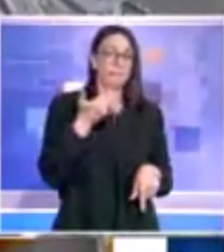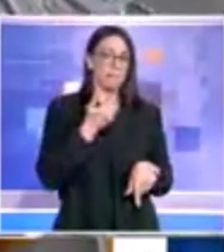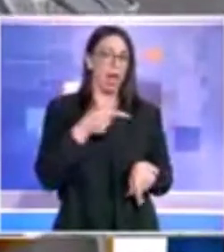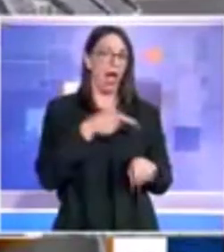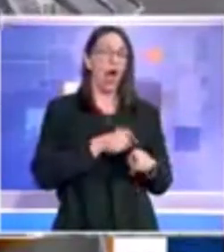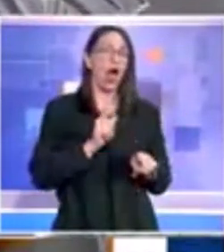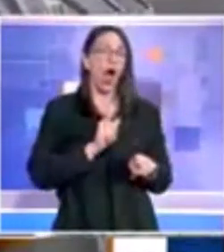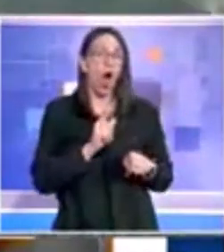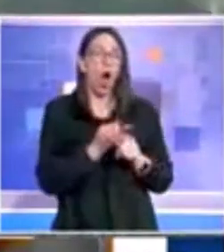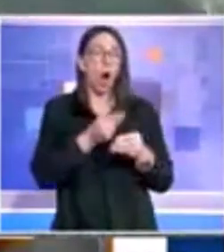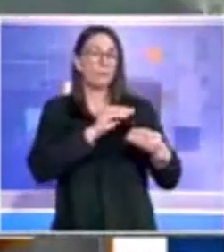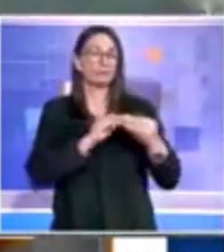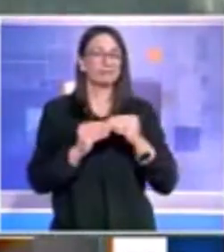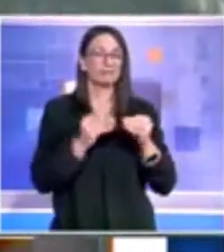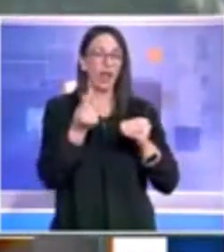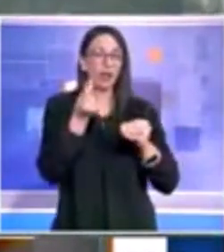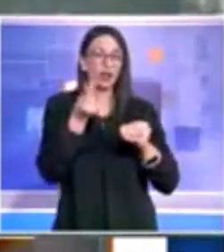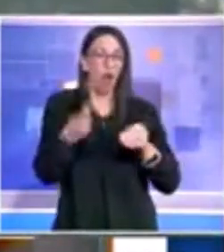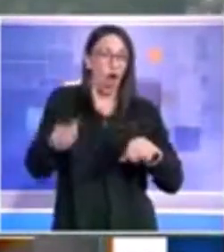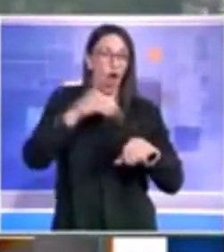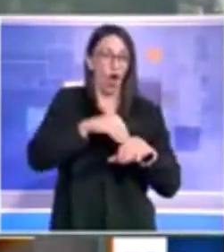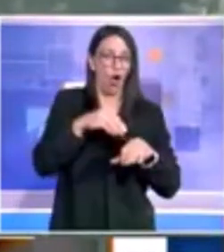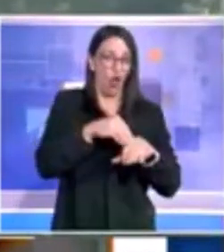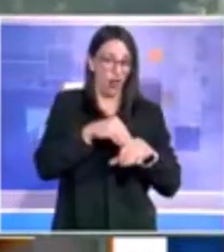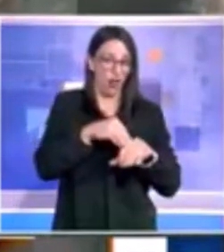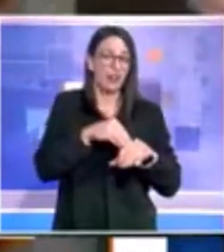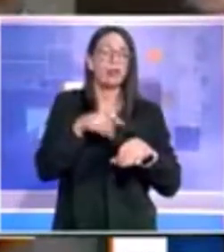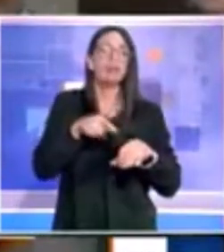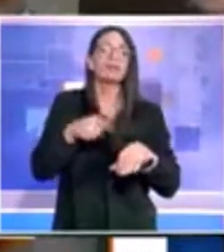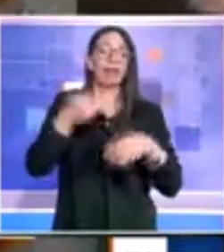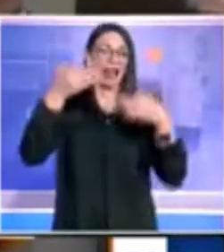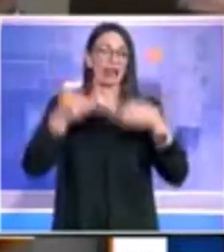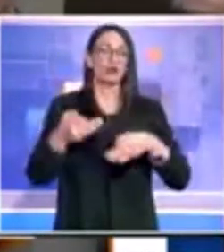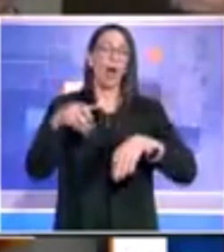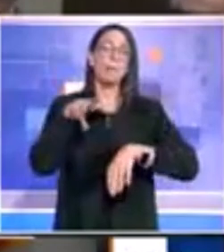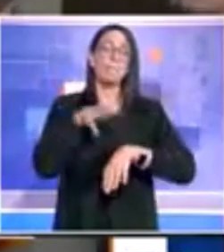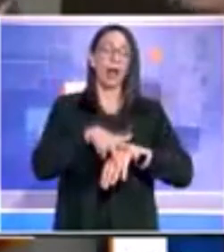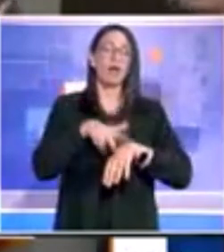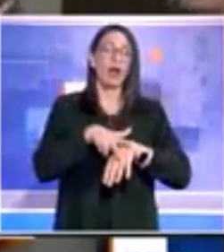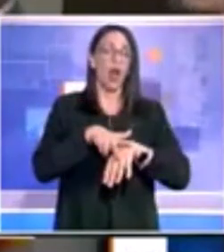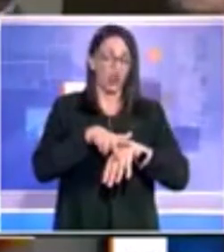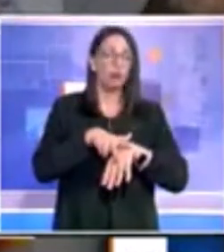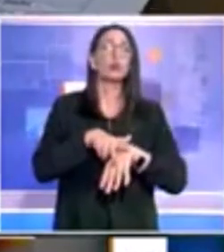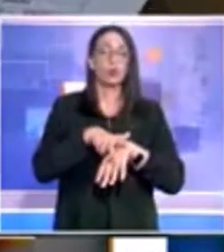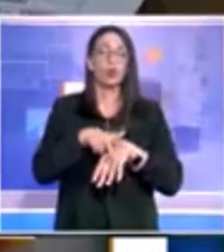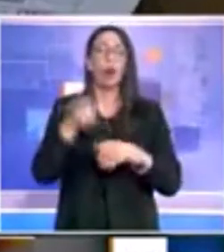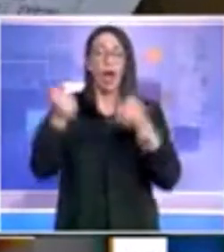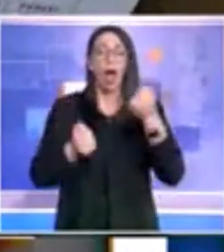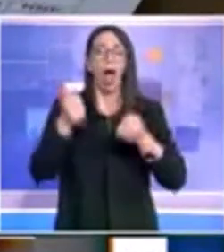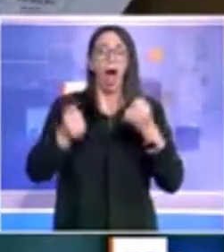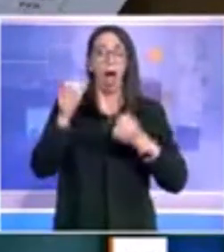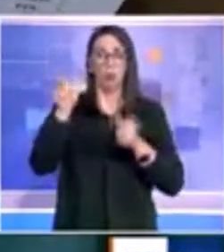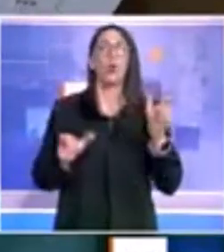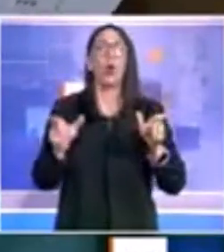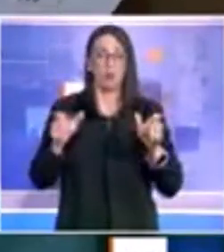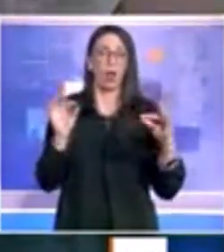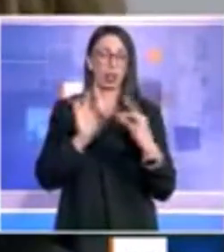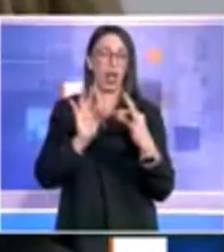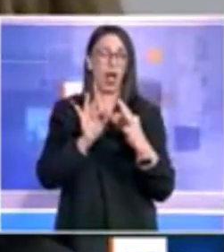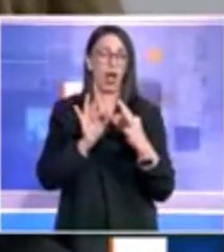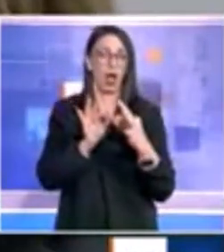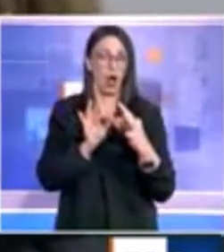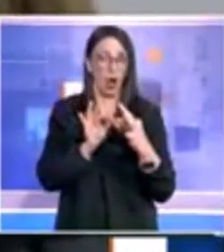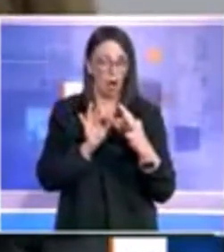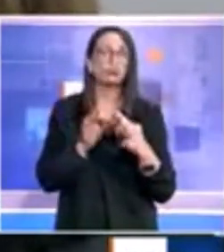possano essere solo uno strumento per fare cassa per questo la decisione del prefetto è accolta con favore Dagli batteristi sicuramente